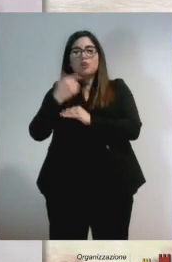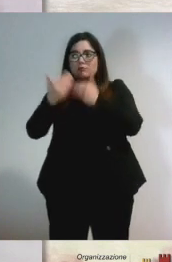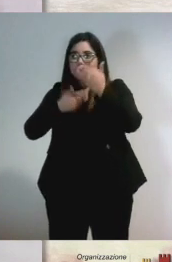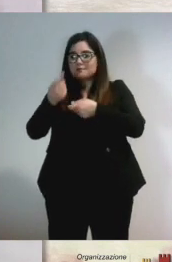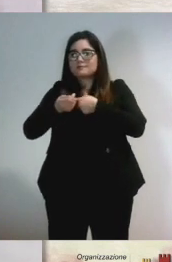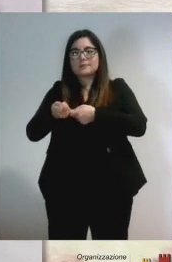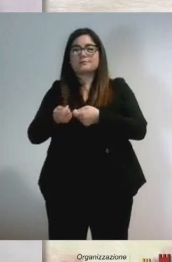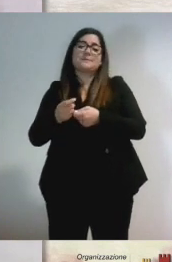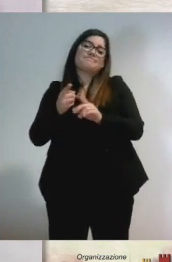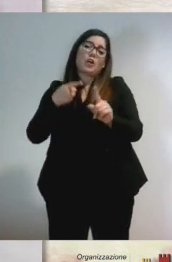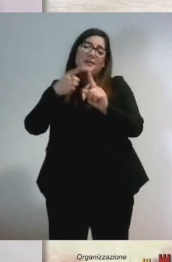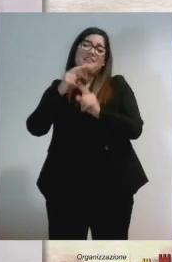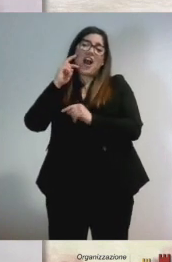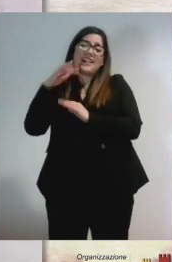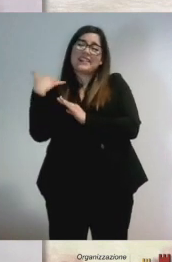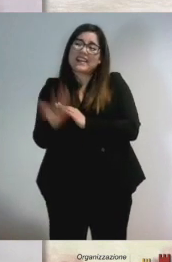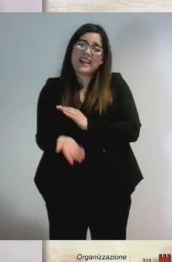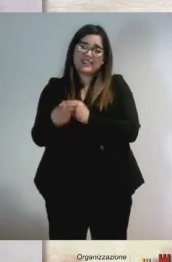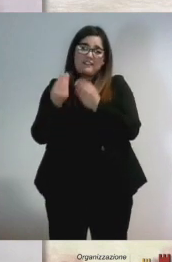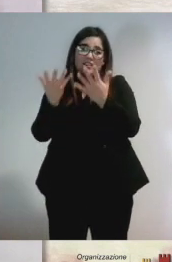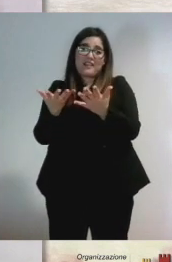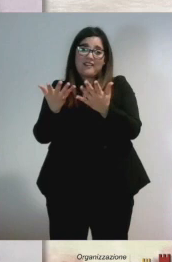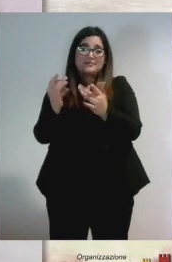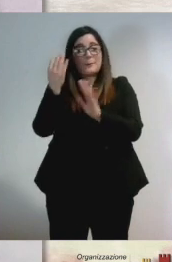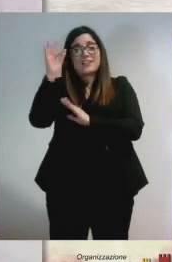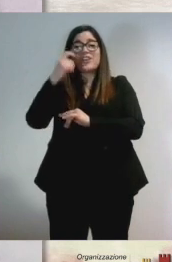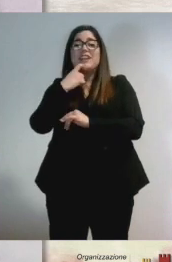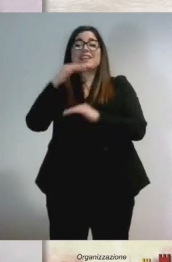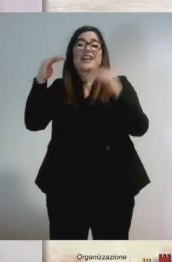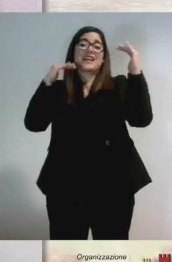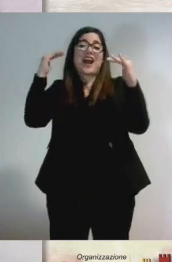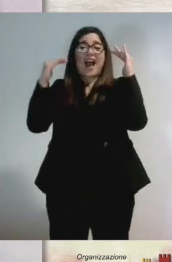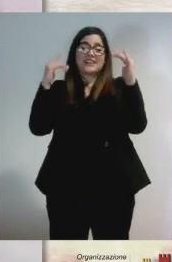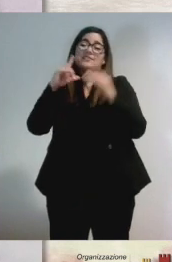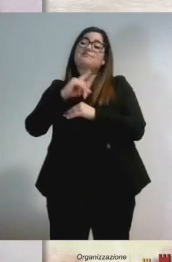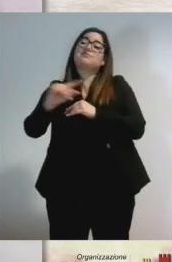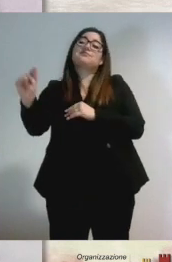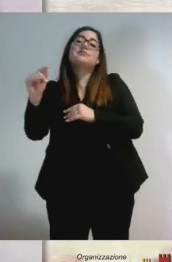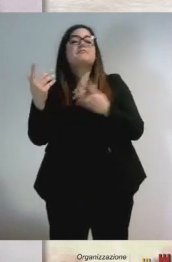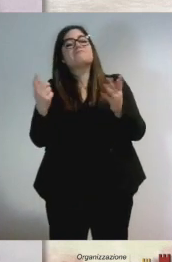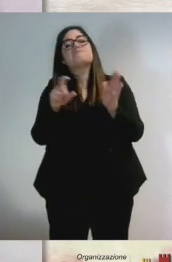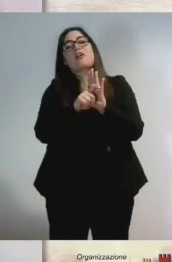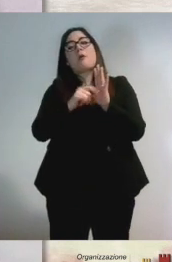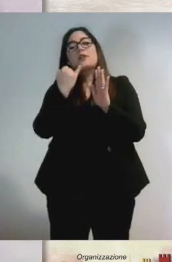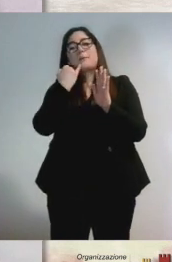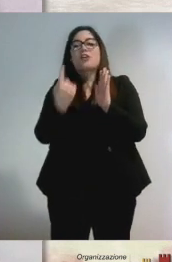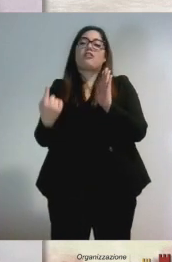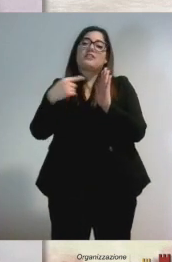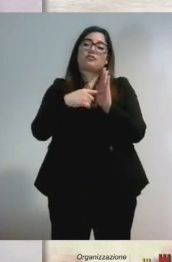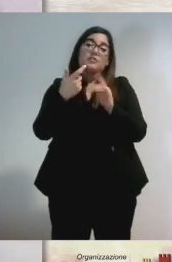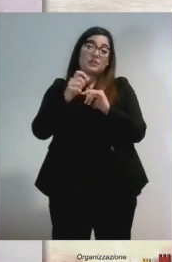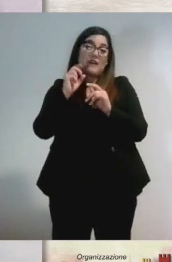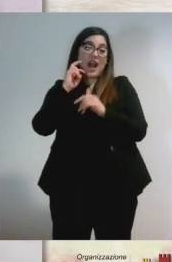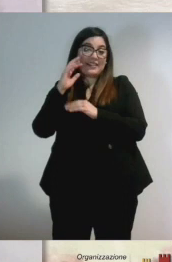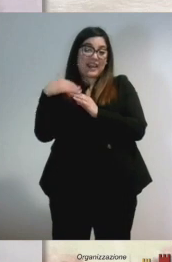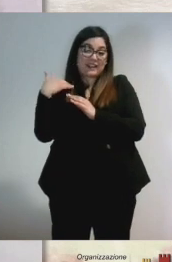soprattutto ai ragazzi che magari Tornano nel loro comune più piccolo perché diviene offerta una alternativa ci tenevo a venire qui